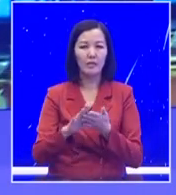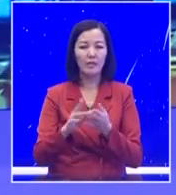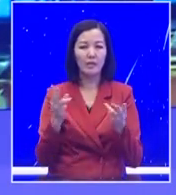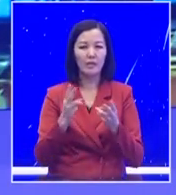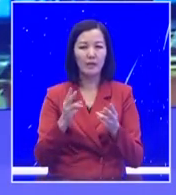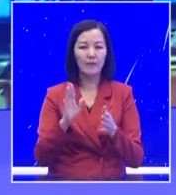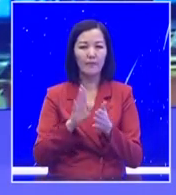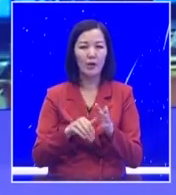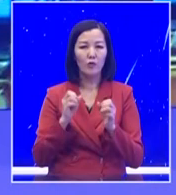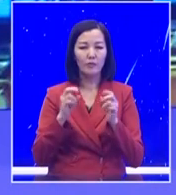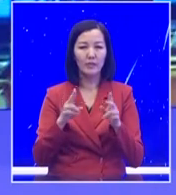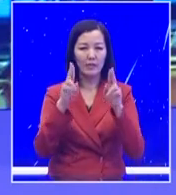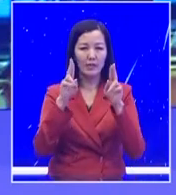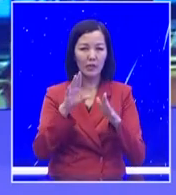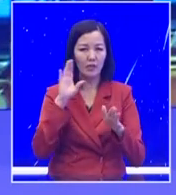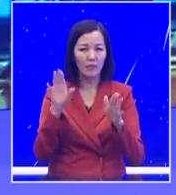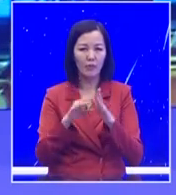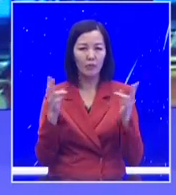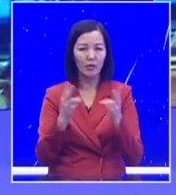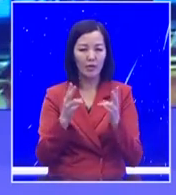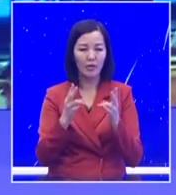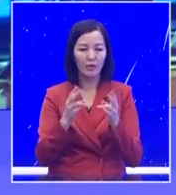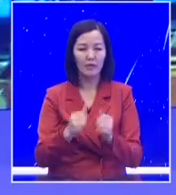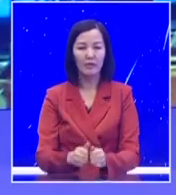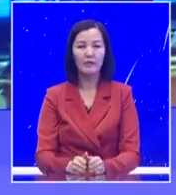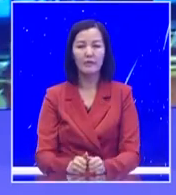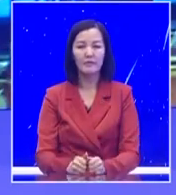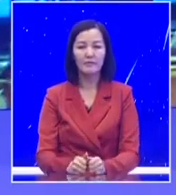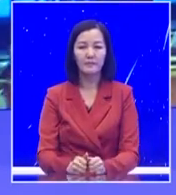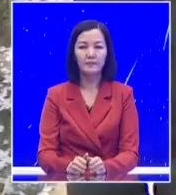тазалықты сақтап, қауіпсіздік ережелеріне мән беру қажеттігін ескертті.